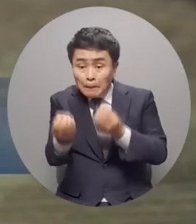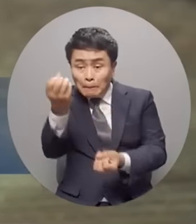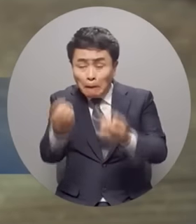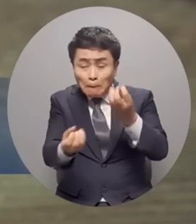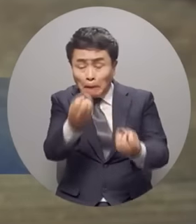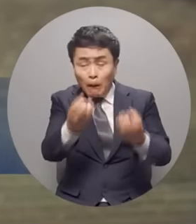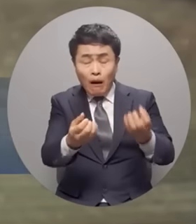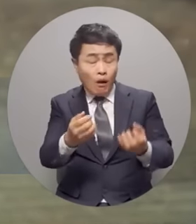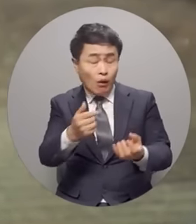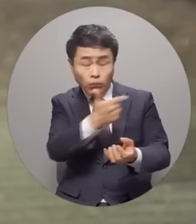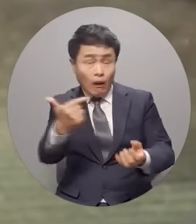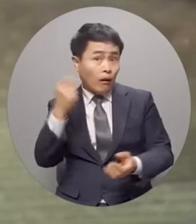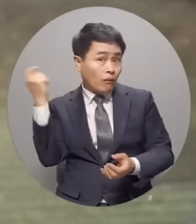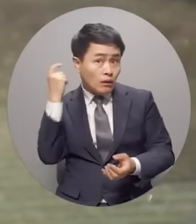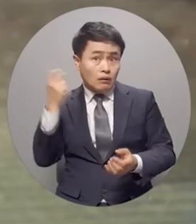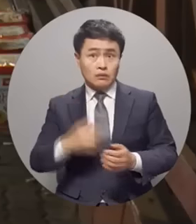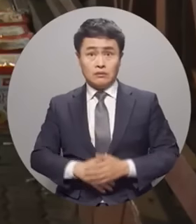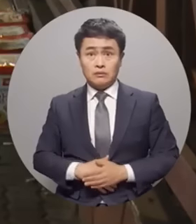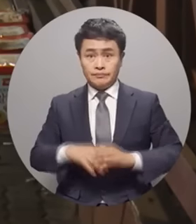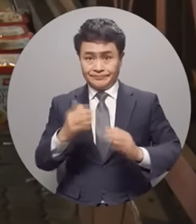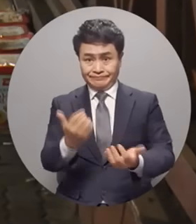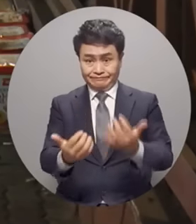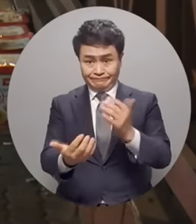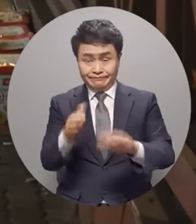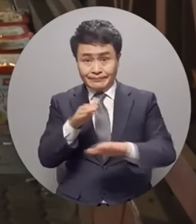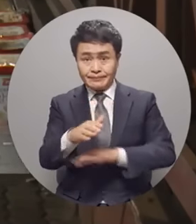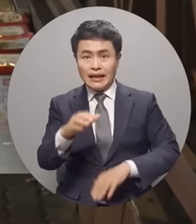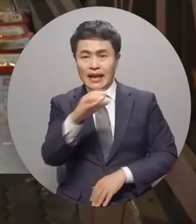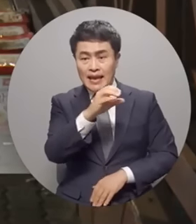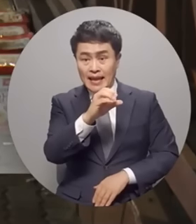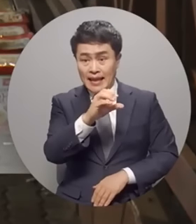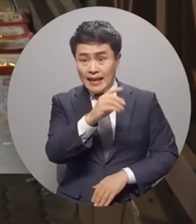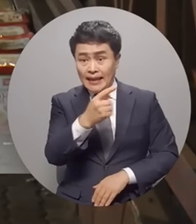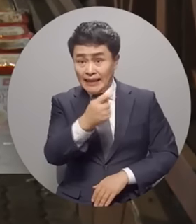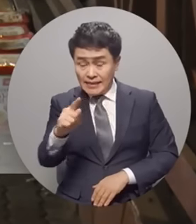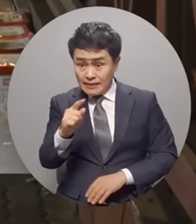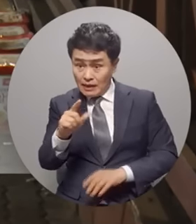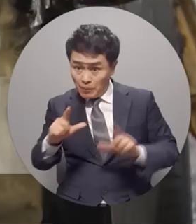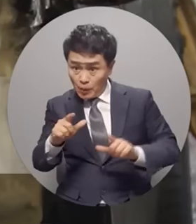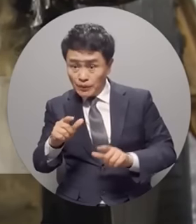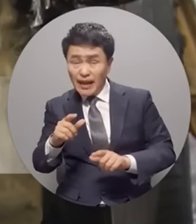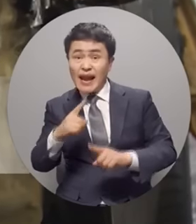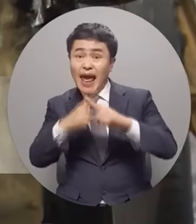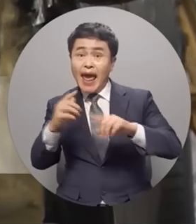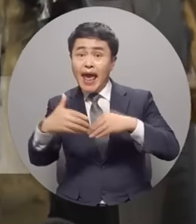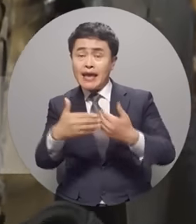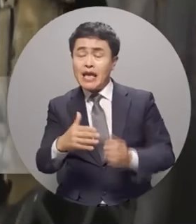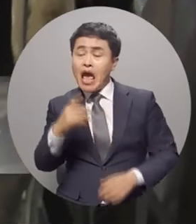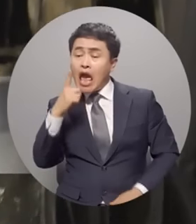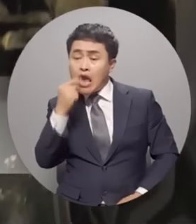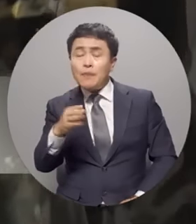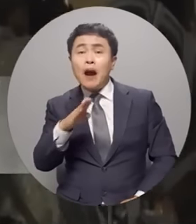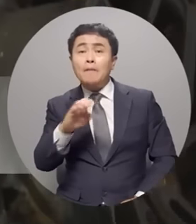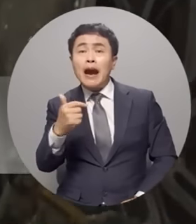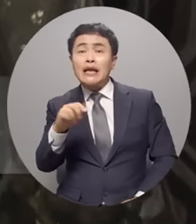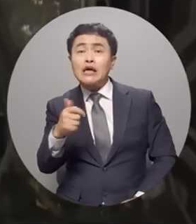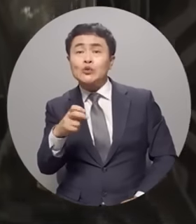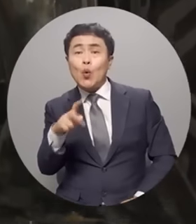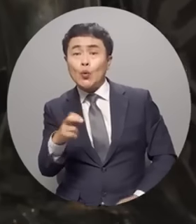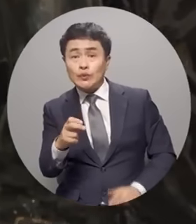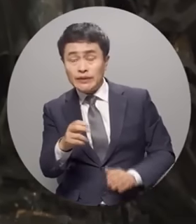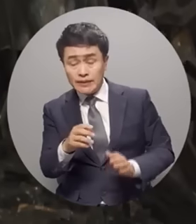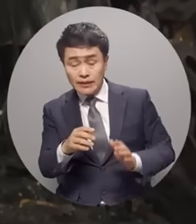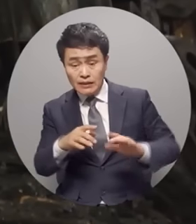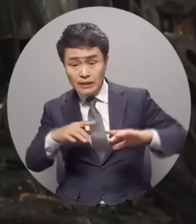엄청 크게 났었어요. 불이 난 차종은 테슬라 모델 X로 일본 파나소닉 배터리가 사용됐다는 게 테슬라